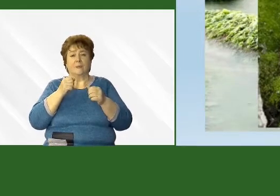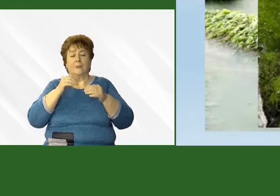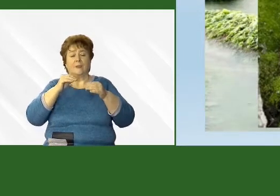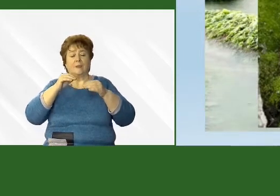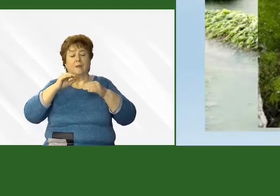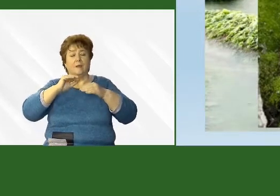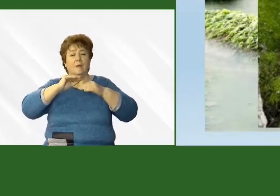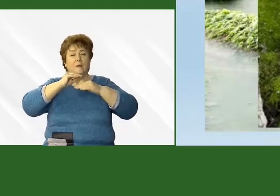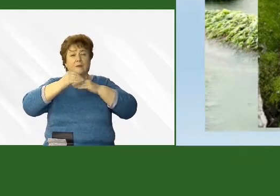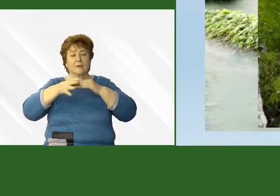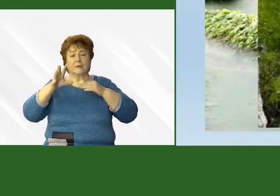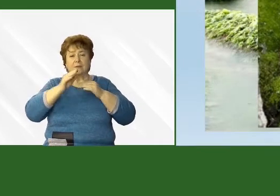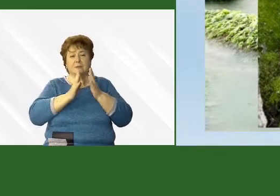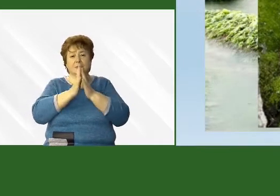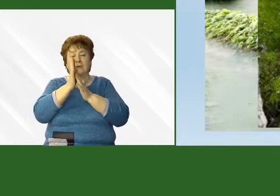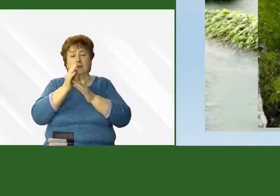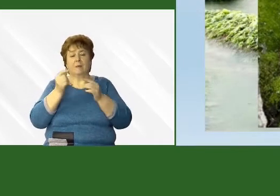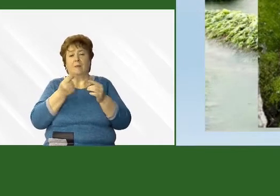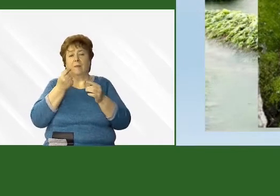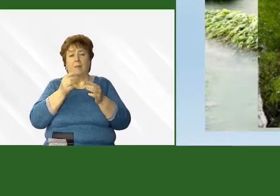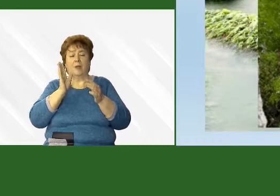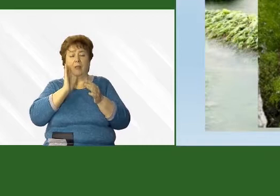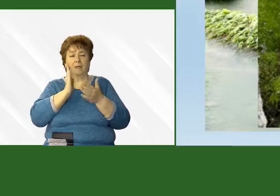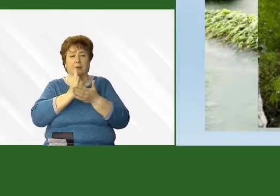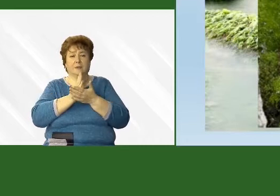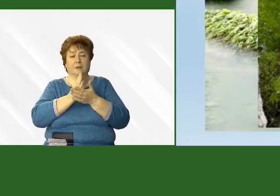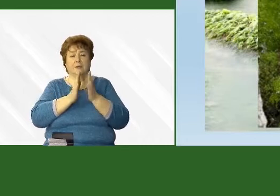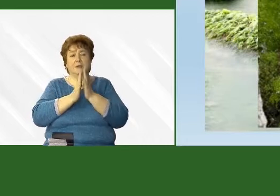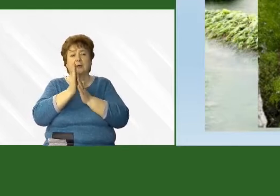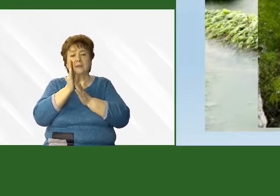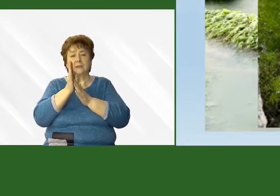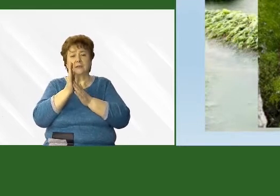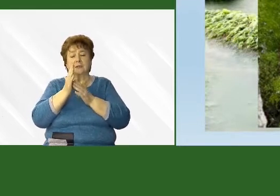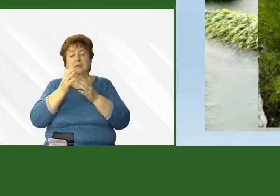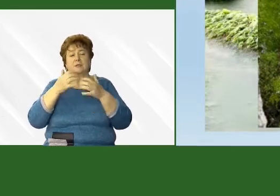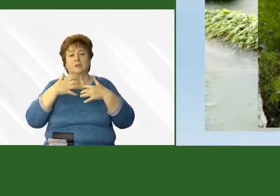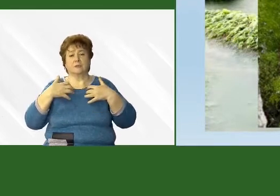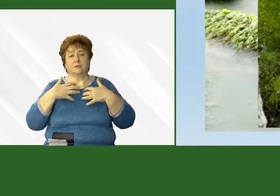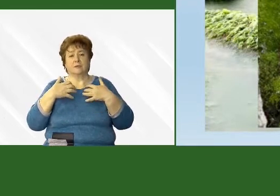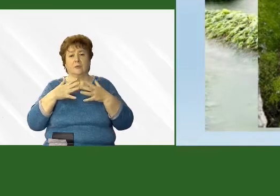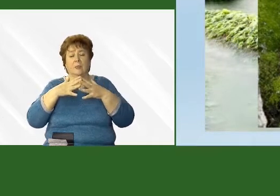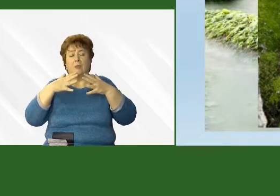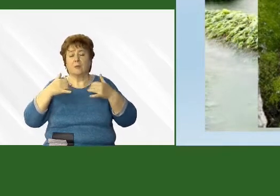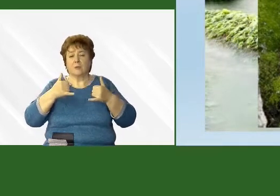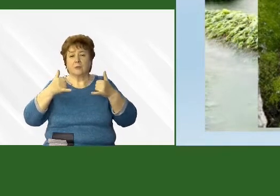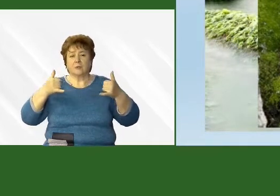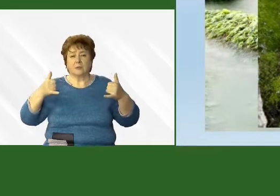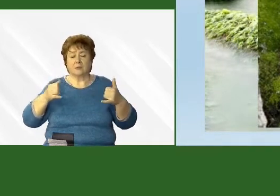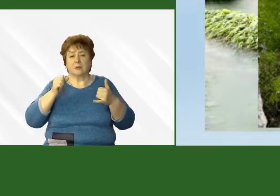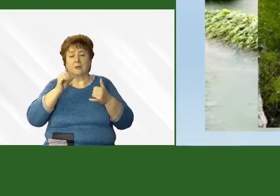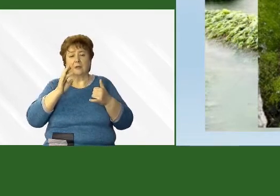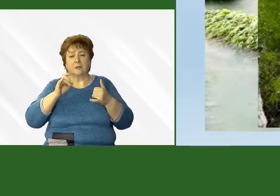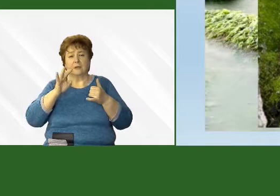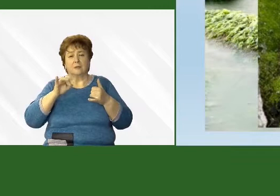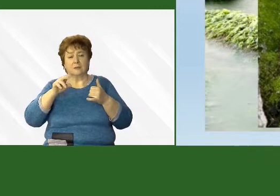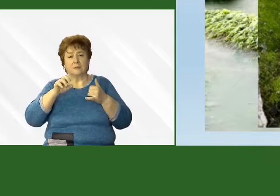всех растений Антарктиды содержится мало воды. Растения и животные наиболее распространены в